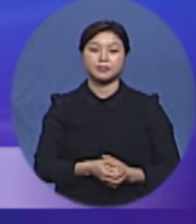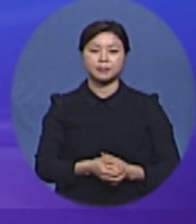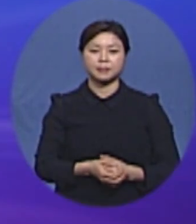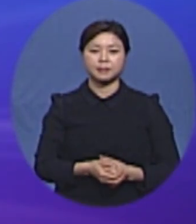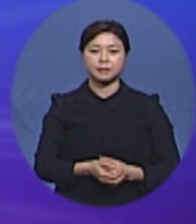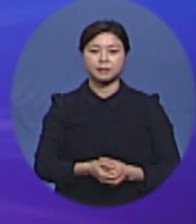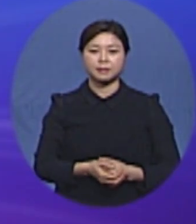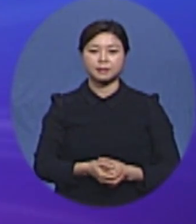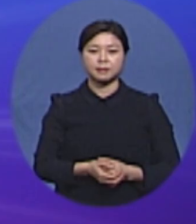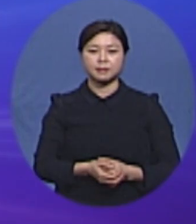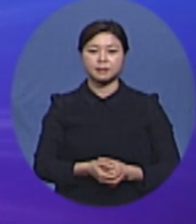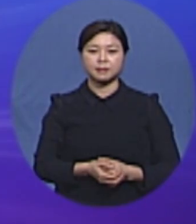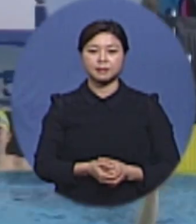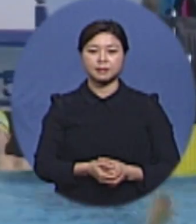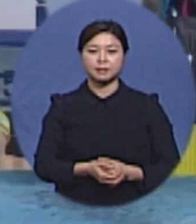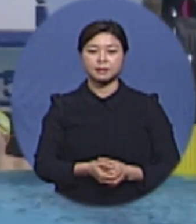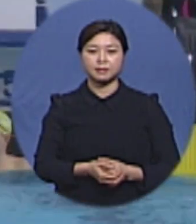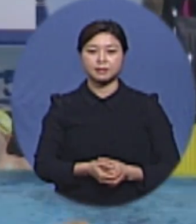만나봤습니다.